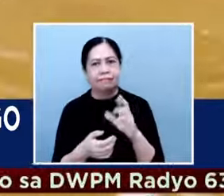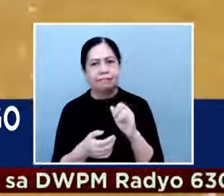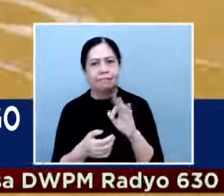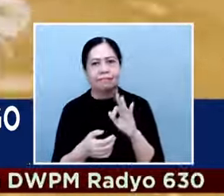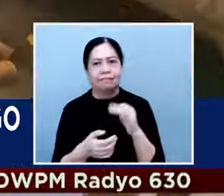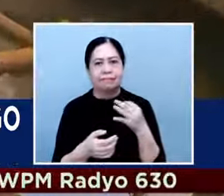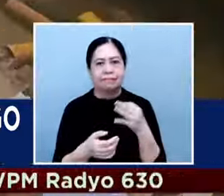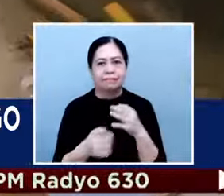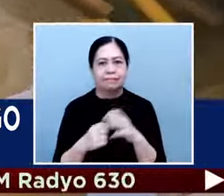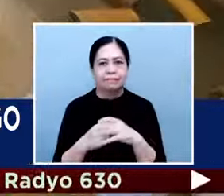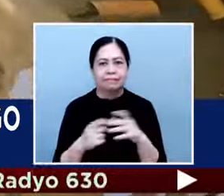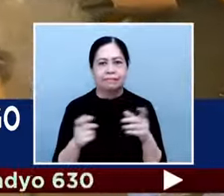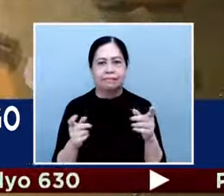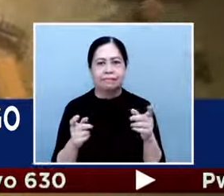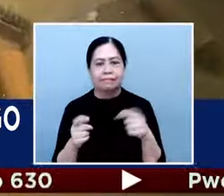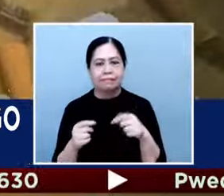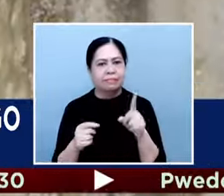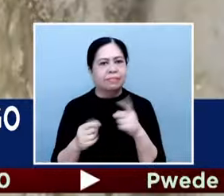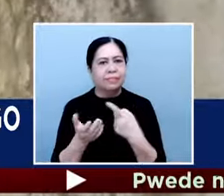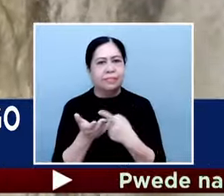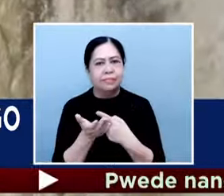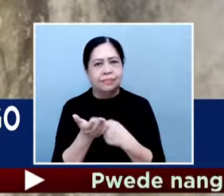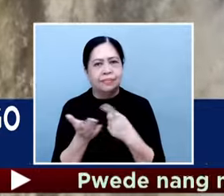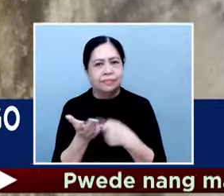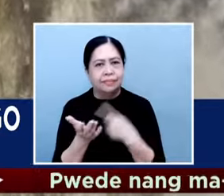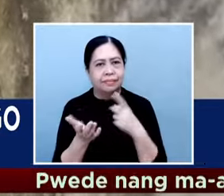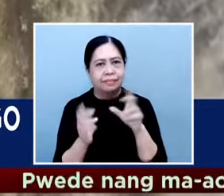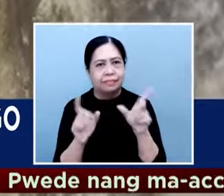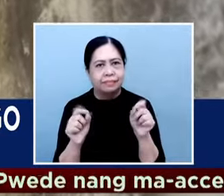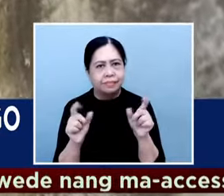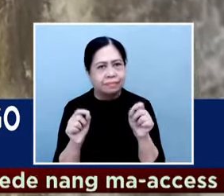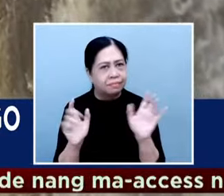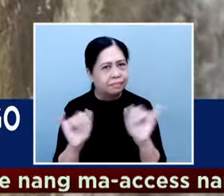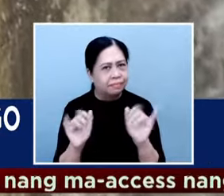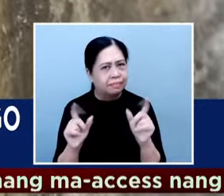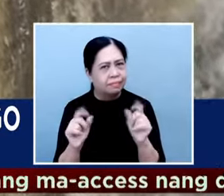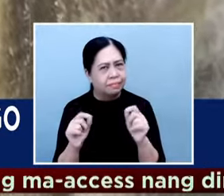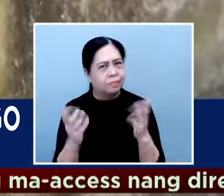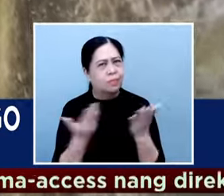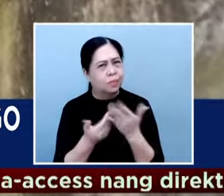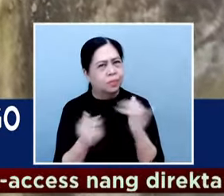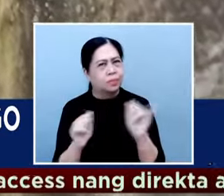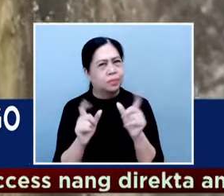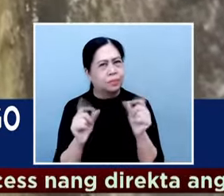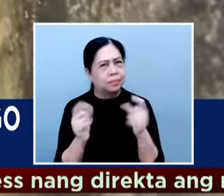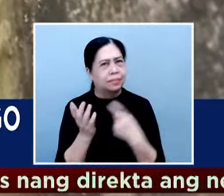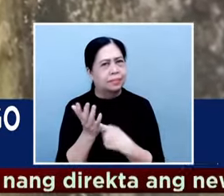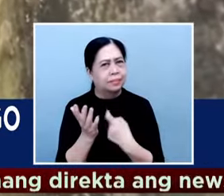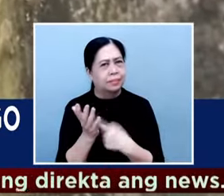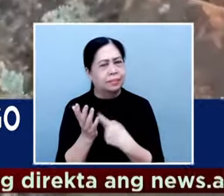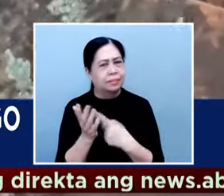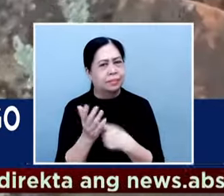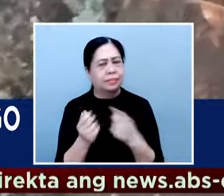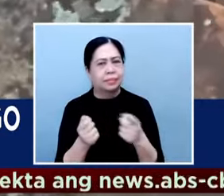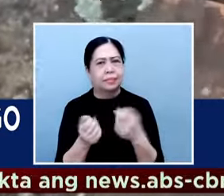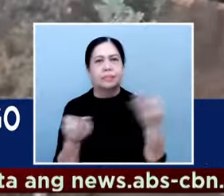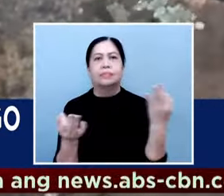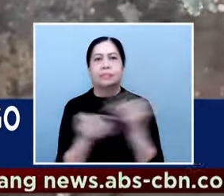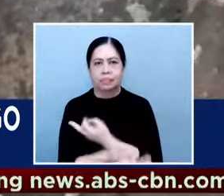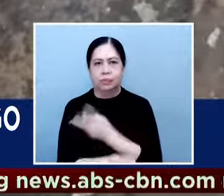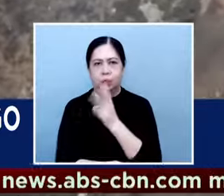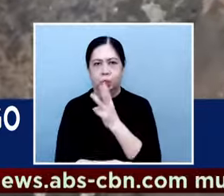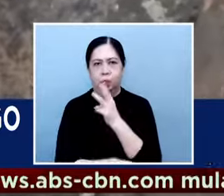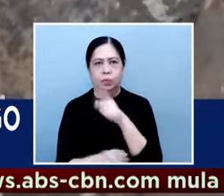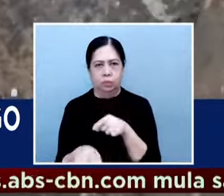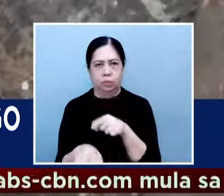Wow, look at that. Ang crayfish ba ay parang lobster? Medyo similar sila pero pure freshwater sila, yun ang pinagkaiba